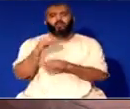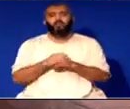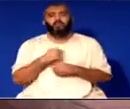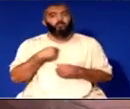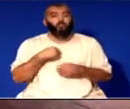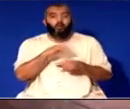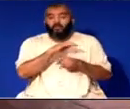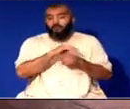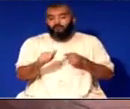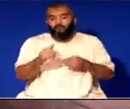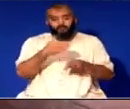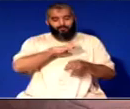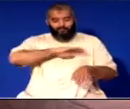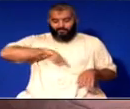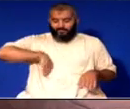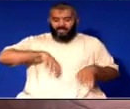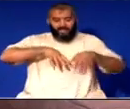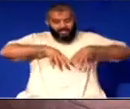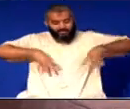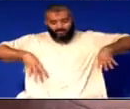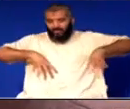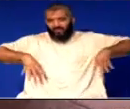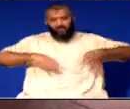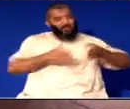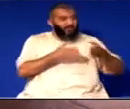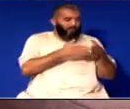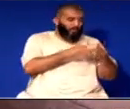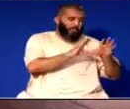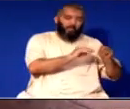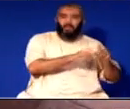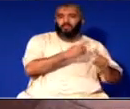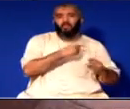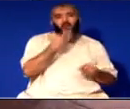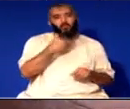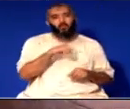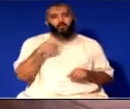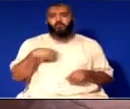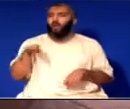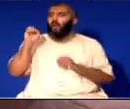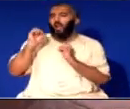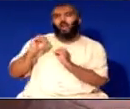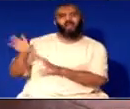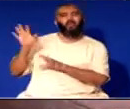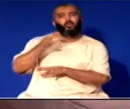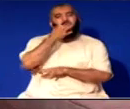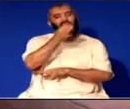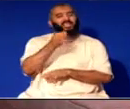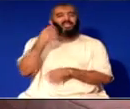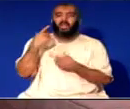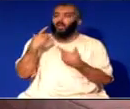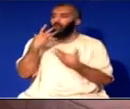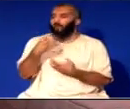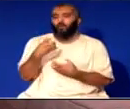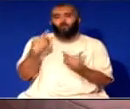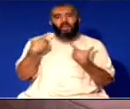منش نقطع في الصف، أنا راني مريض وهذا الوسمة أنا مش مريض. خليه يقول من قطع ولا من كذا ولا ما، لأن